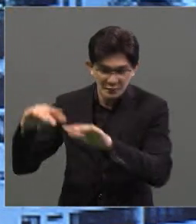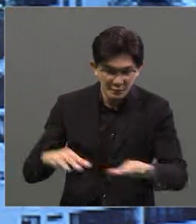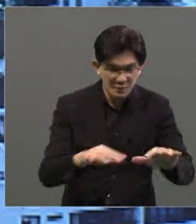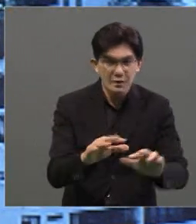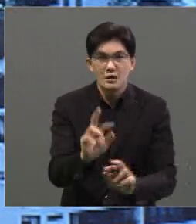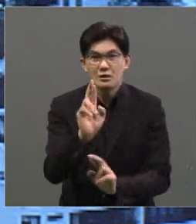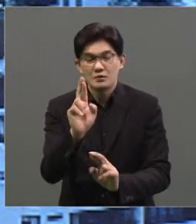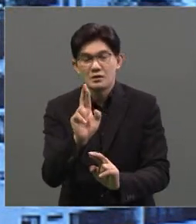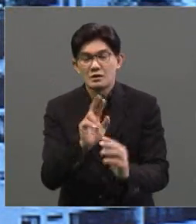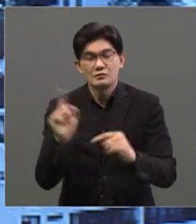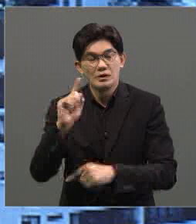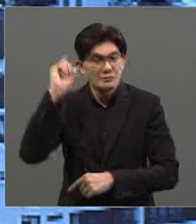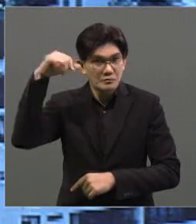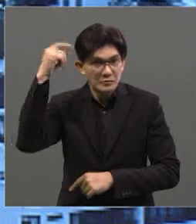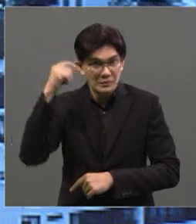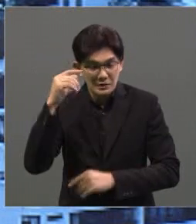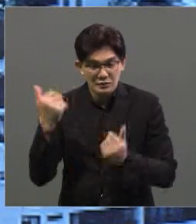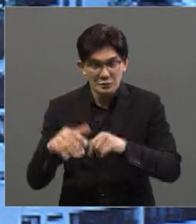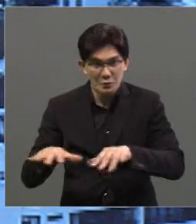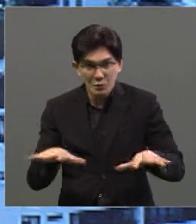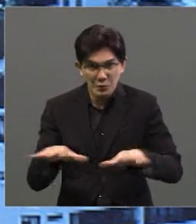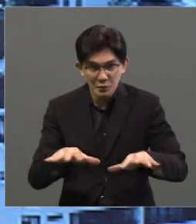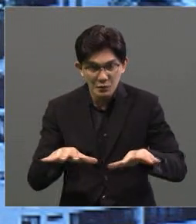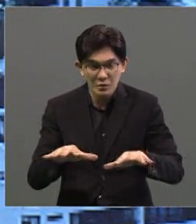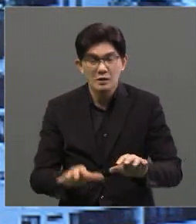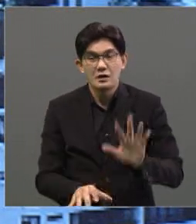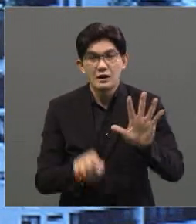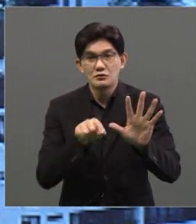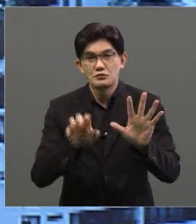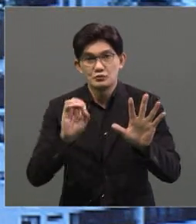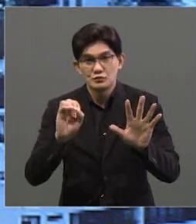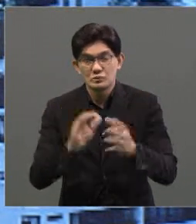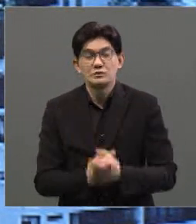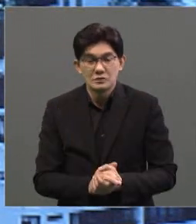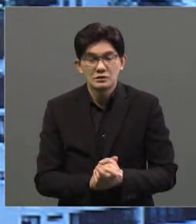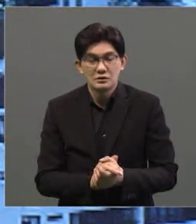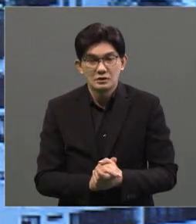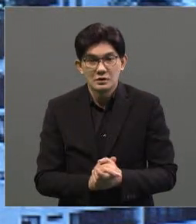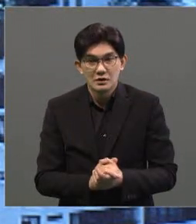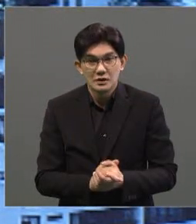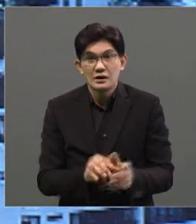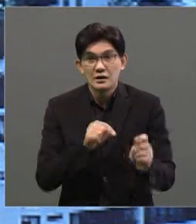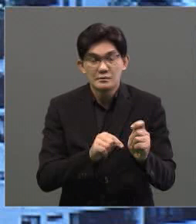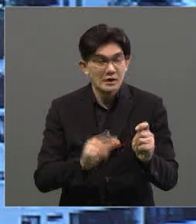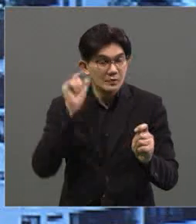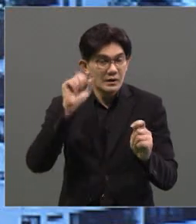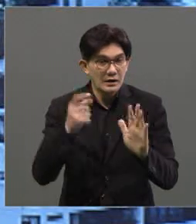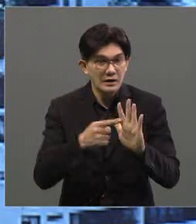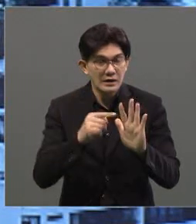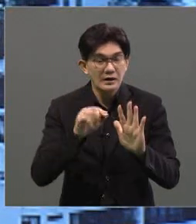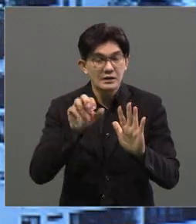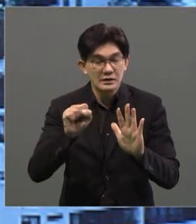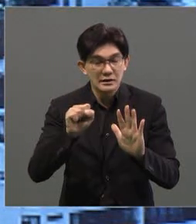ขณะที่ประเทศเพื่อนบ้านเราอย่างเมียนมาเองเกิดแผ่นดินไหวขนาด 5.0 นะครับจุดศูนย์กลางเนี่ยห่างจากตัวอำเภอแม่สายของเชียงราย